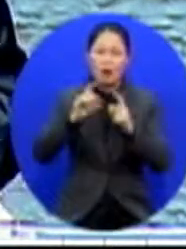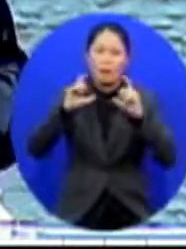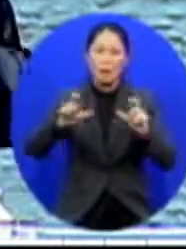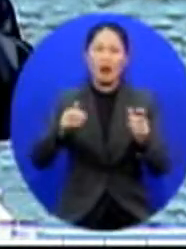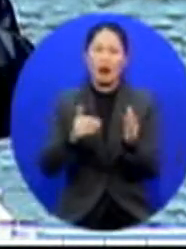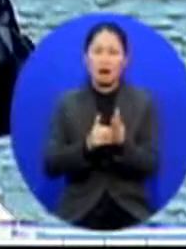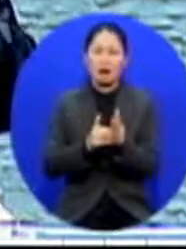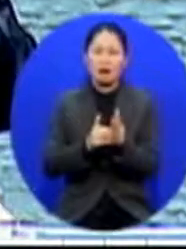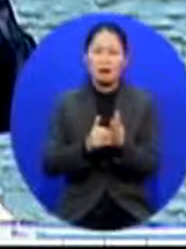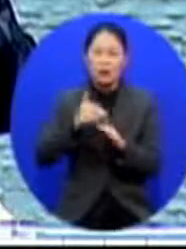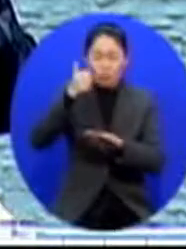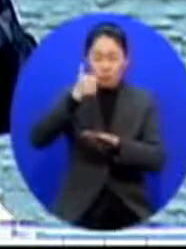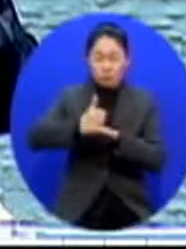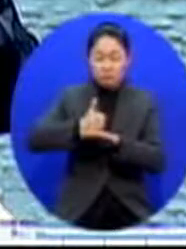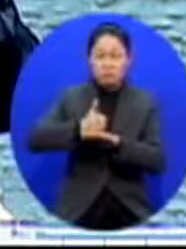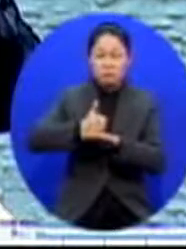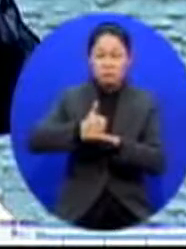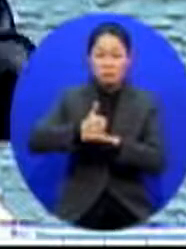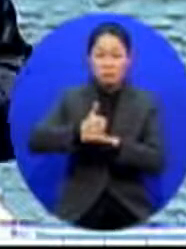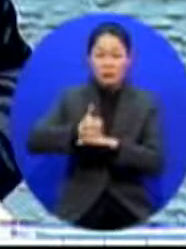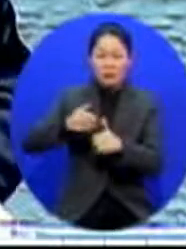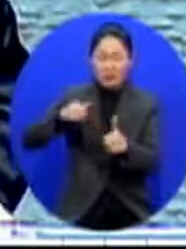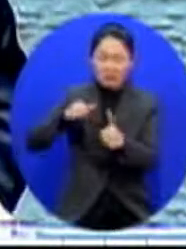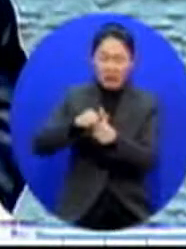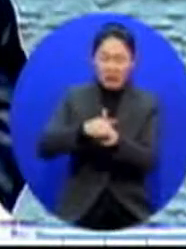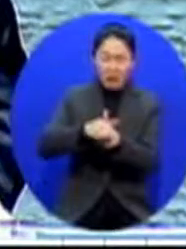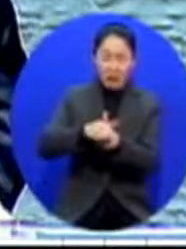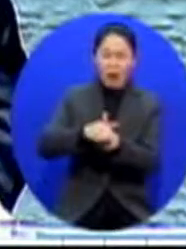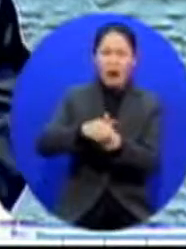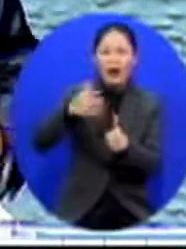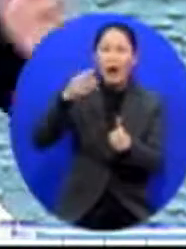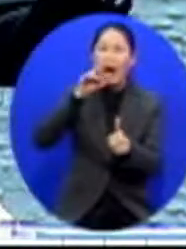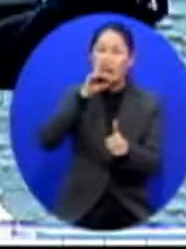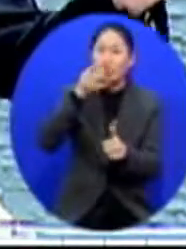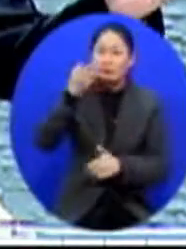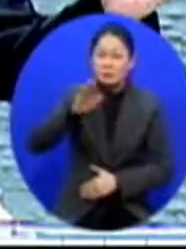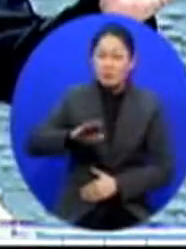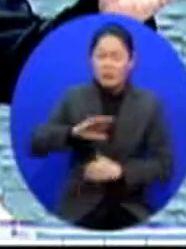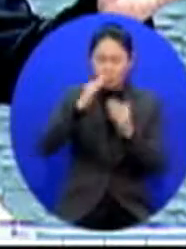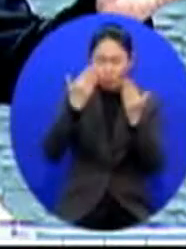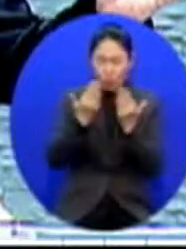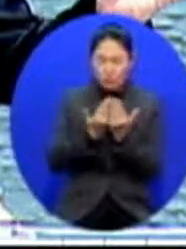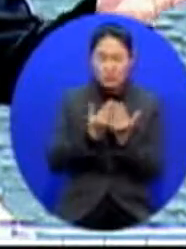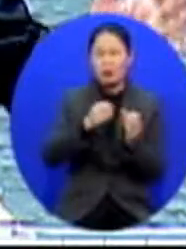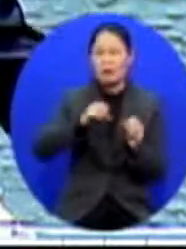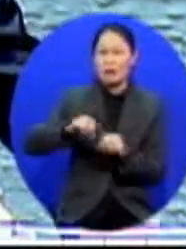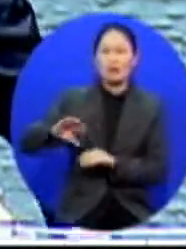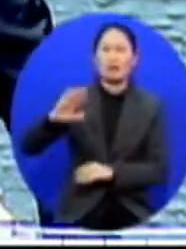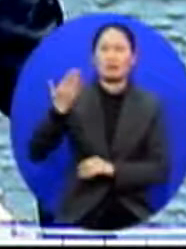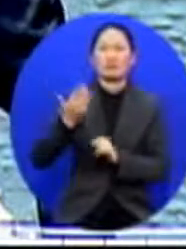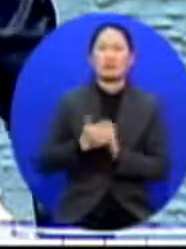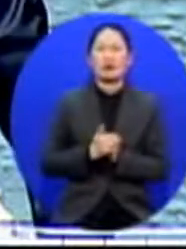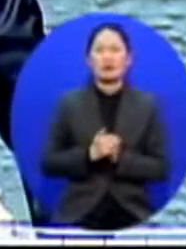나중에 결국 사용 집행 원 되지 않았지만 모든걸 다 잃어 버립니다